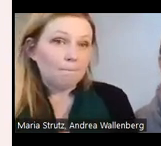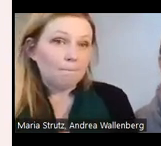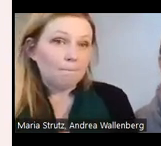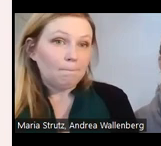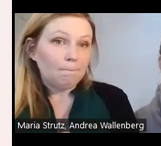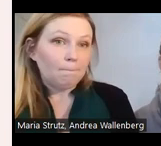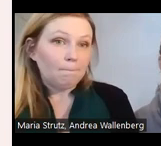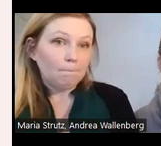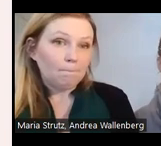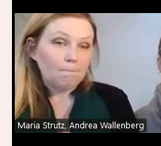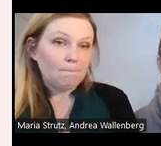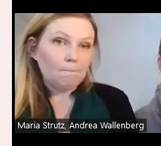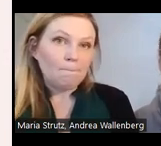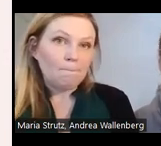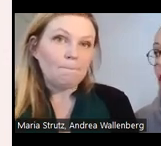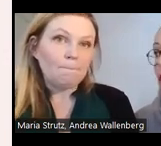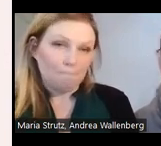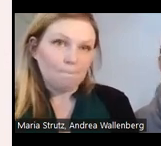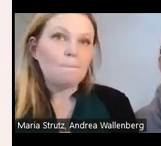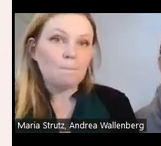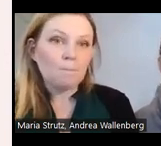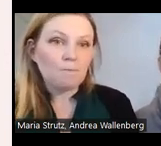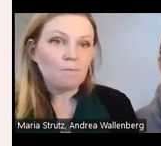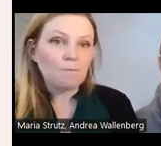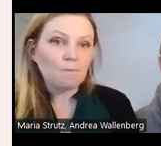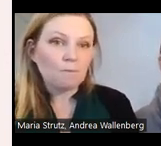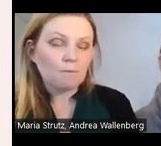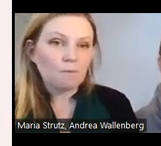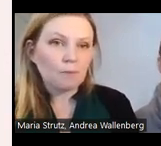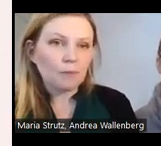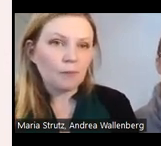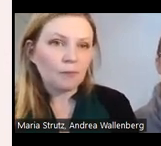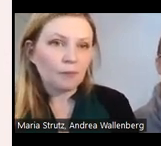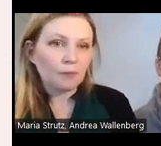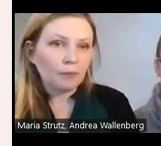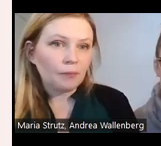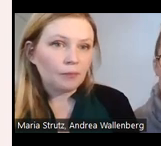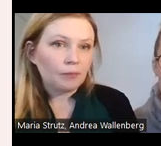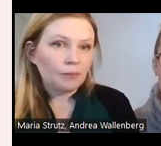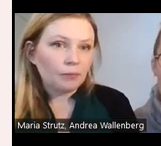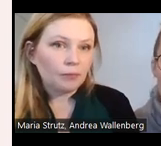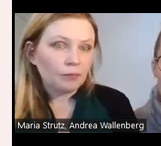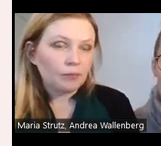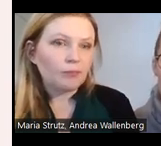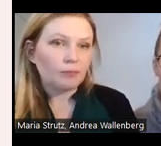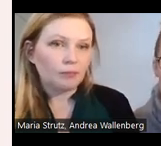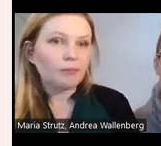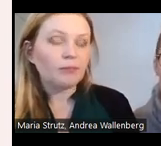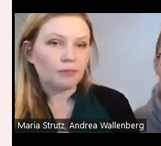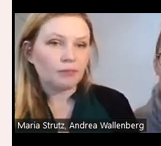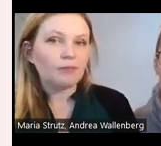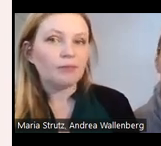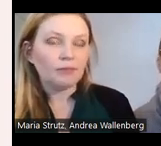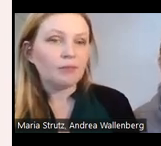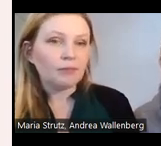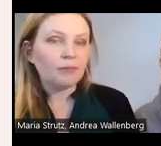vilken nivå man är rent kognitivt också. Kanske att vissa kan bara acceptera ett foto på just en vitblå boll, för det är det jag